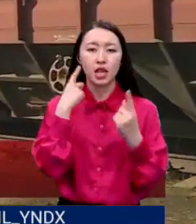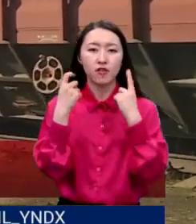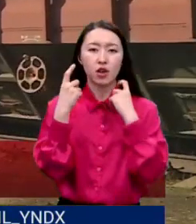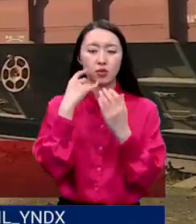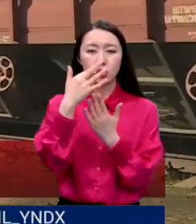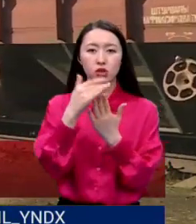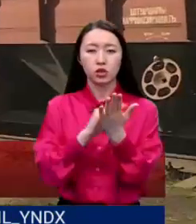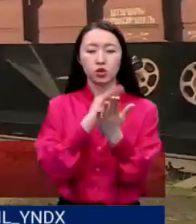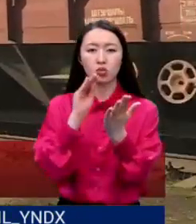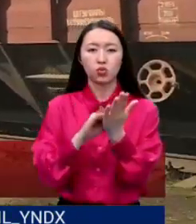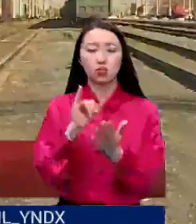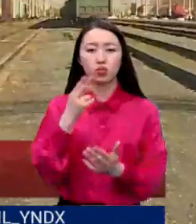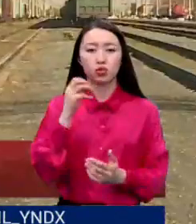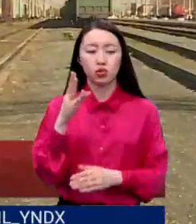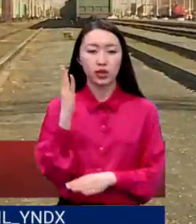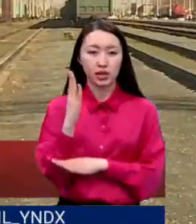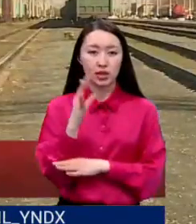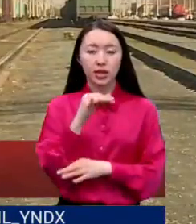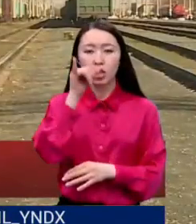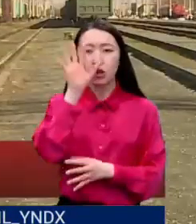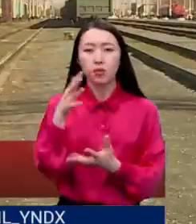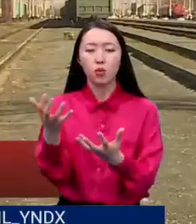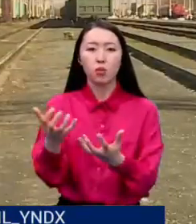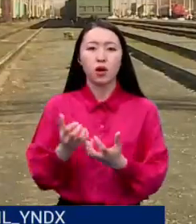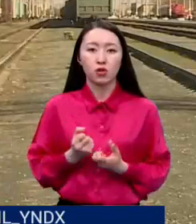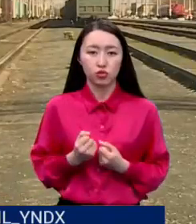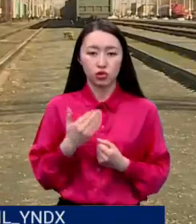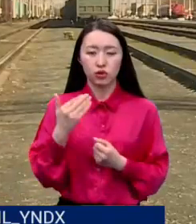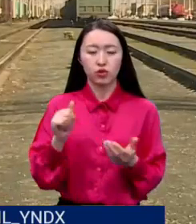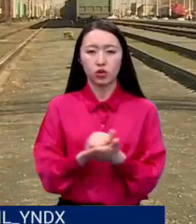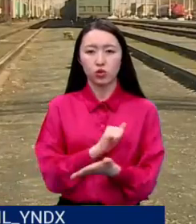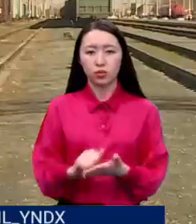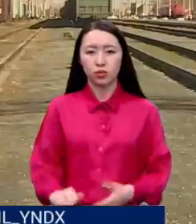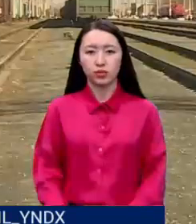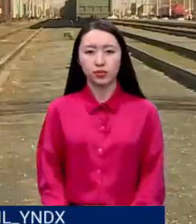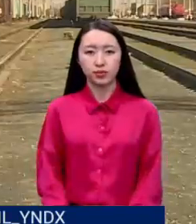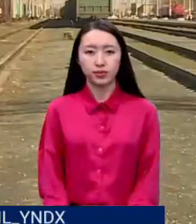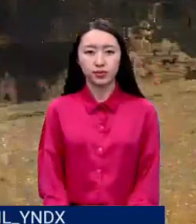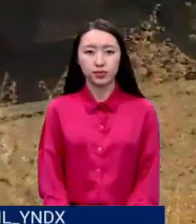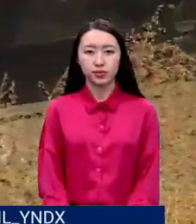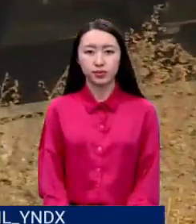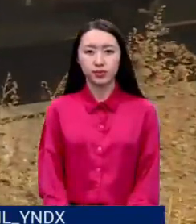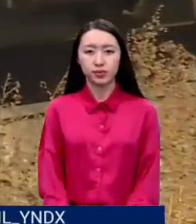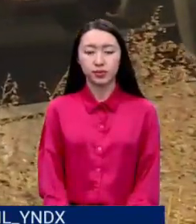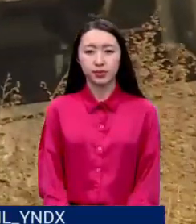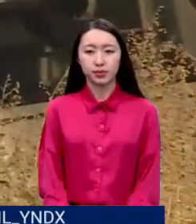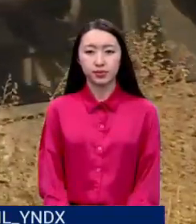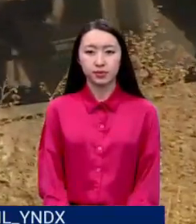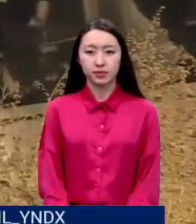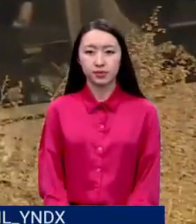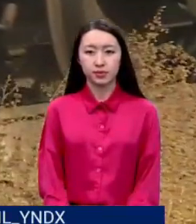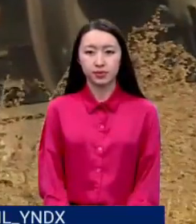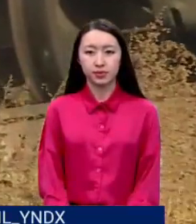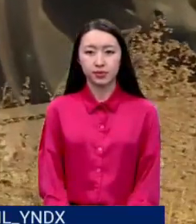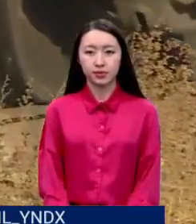системе учета древесины и не могут получить фитосанитарный сертификат. Айжан Утилова, Габиден Жокушев, телеканал